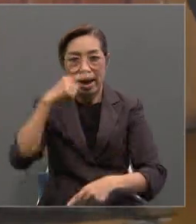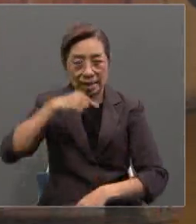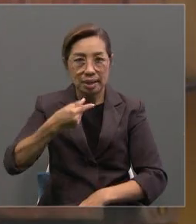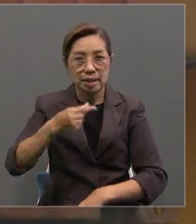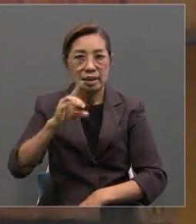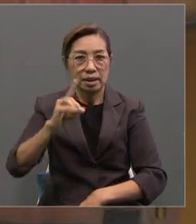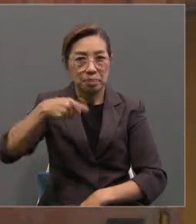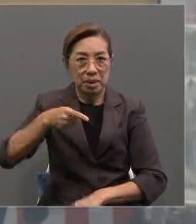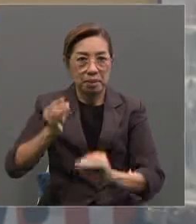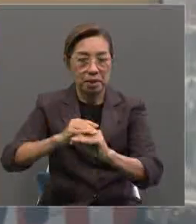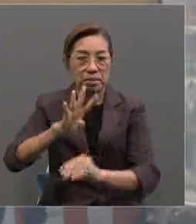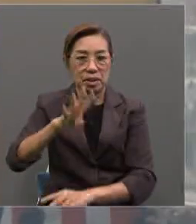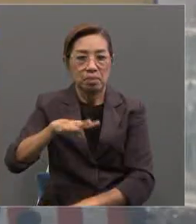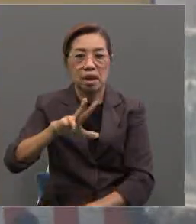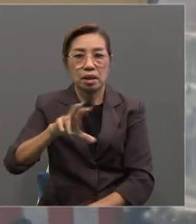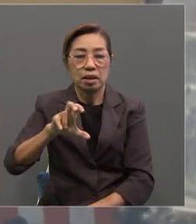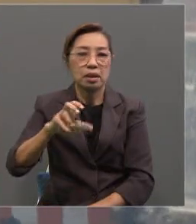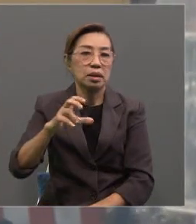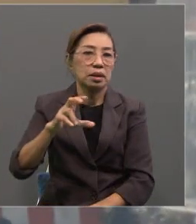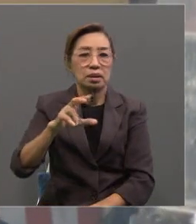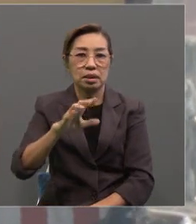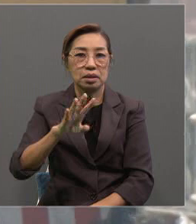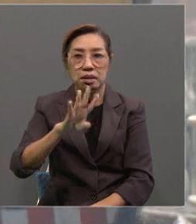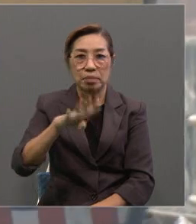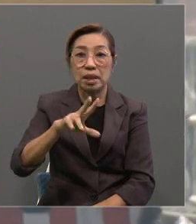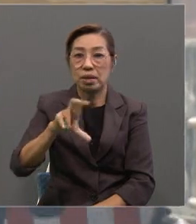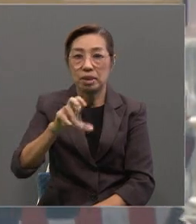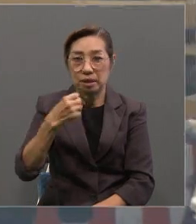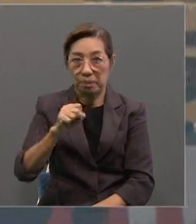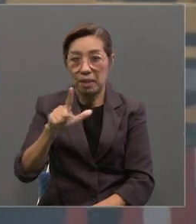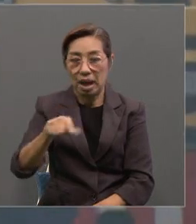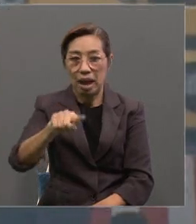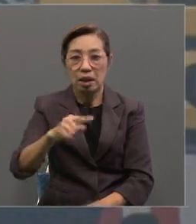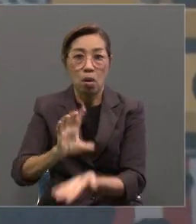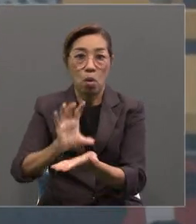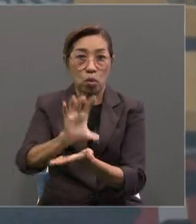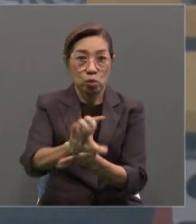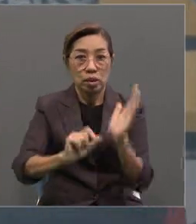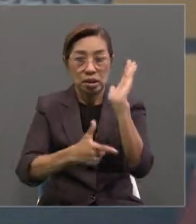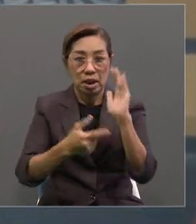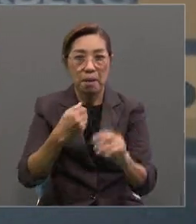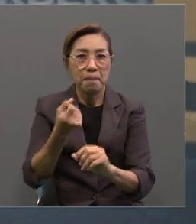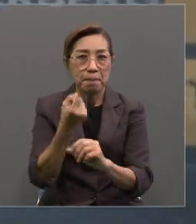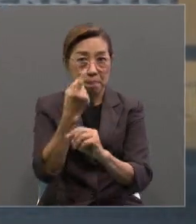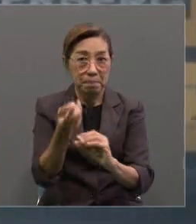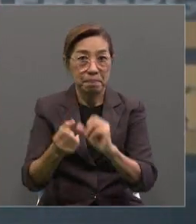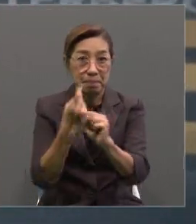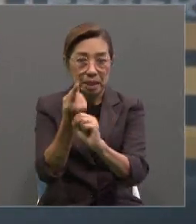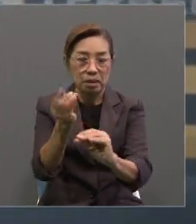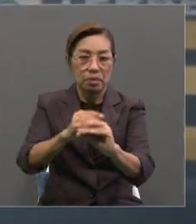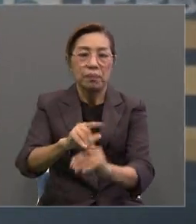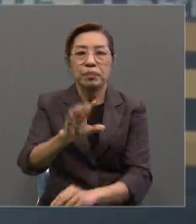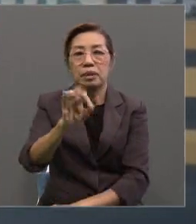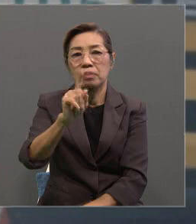อีก4,130ล้านบาทและการลงทุนของไทยในศรีลังกาก็จะเพิ่มขึ้นปีละ1912ล้านบาท